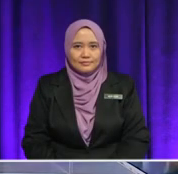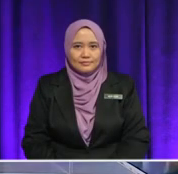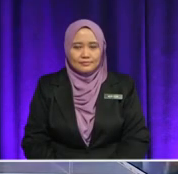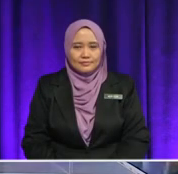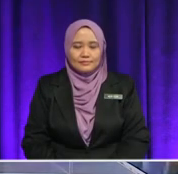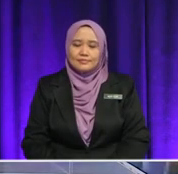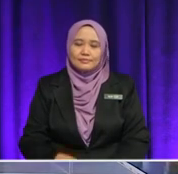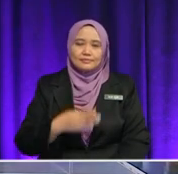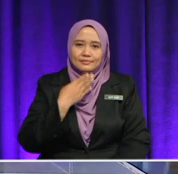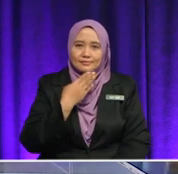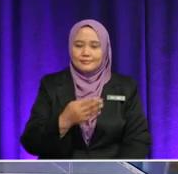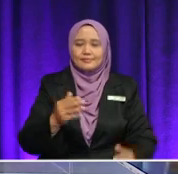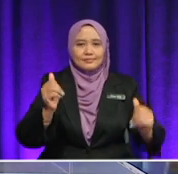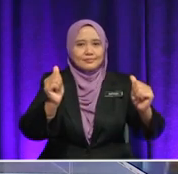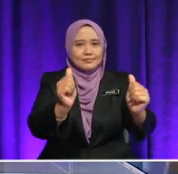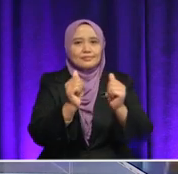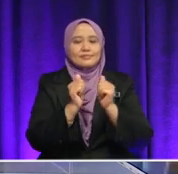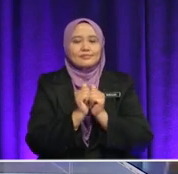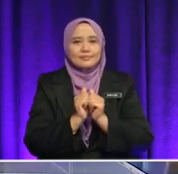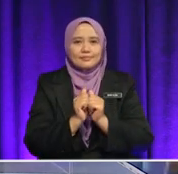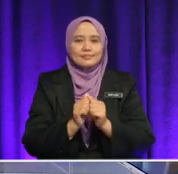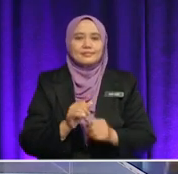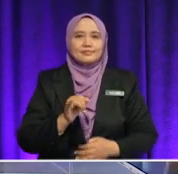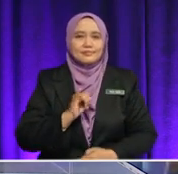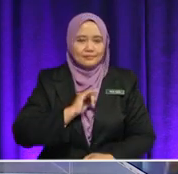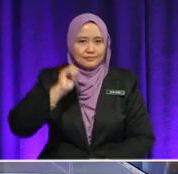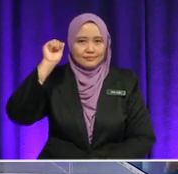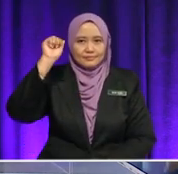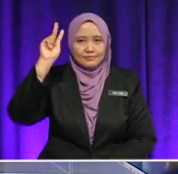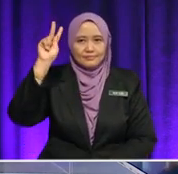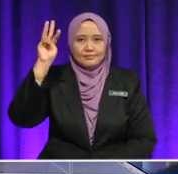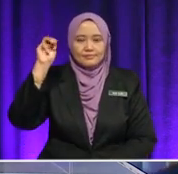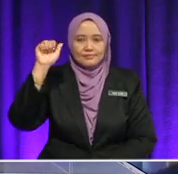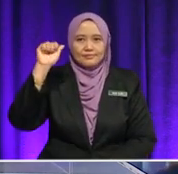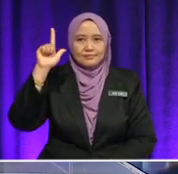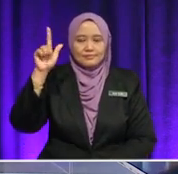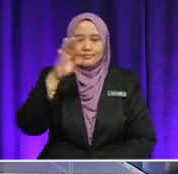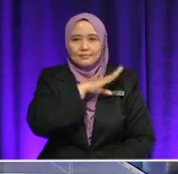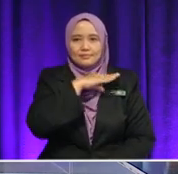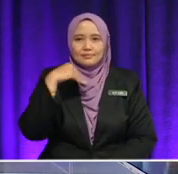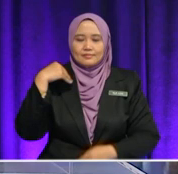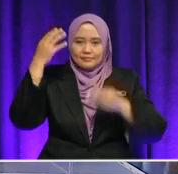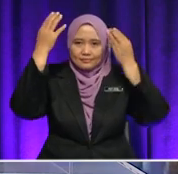baik masih lagi menyaksikan dengan atas bersama dengan saya Akma Nazi dan juga cikgudenial